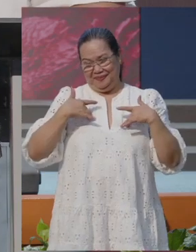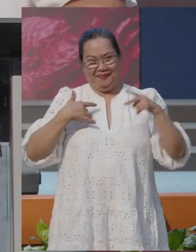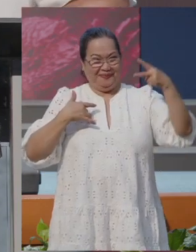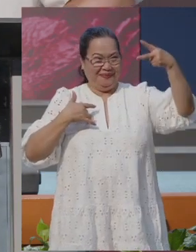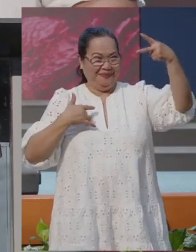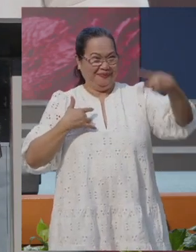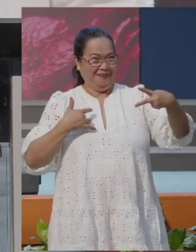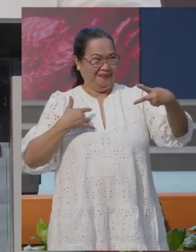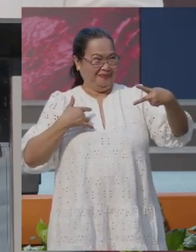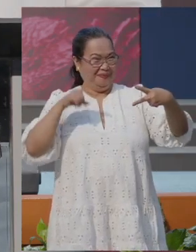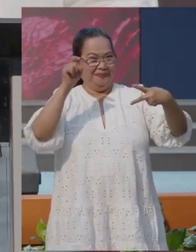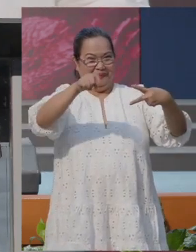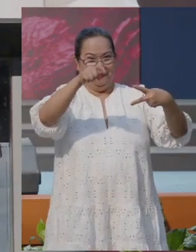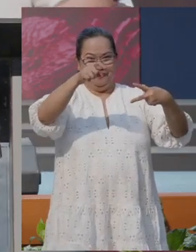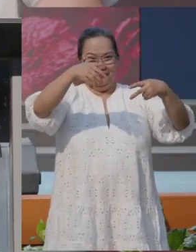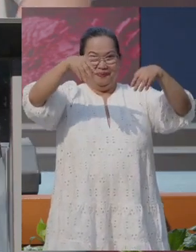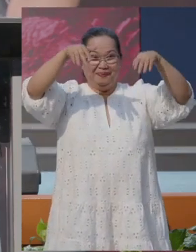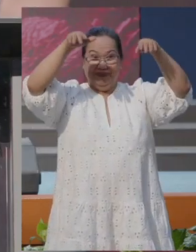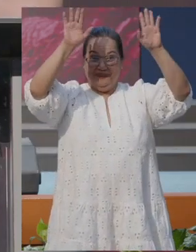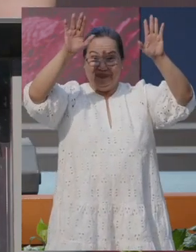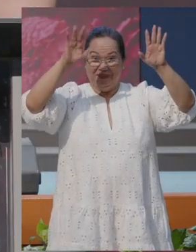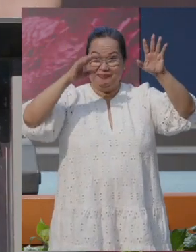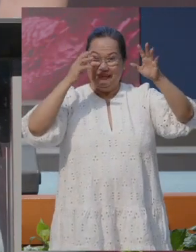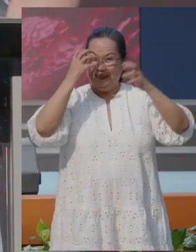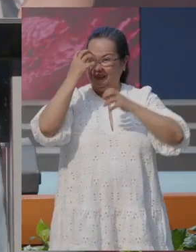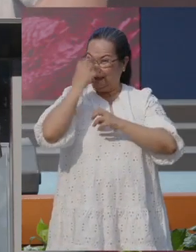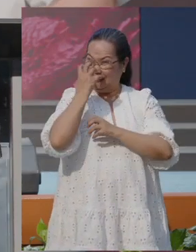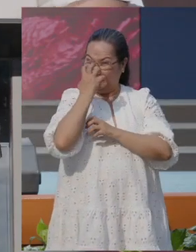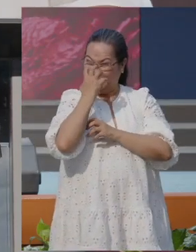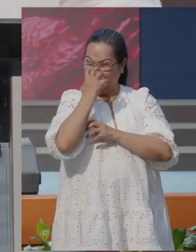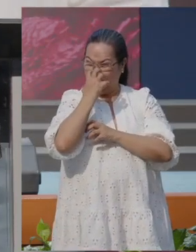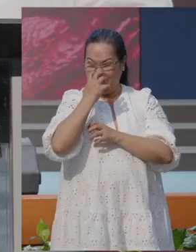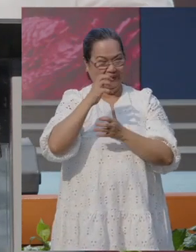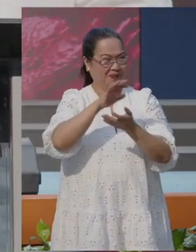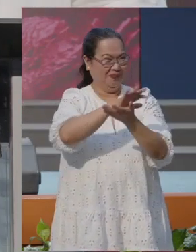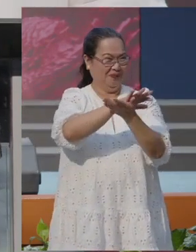Pangalawa, isuko natin ang ating galit sa paghihilom ng kalooban na